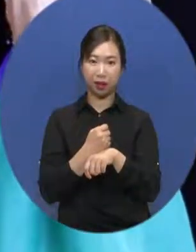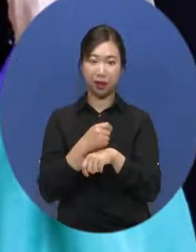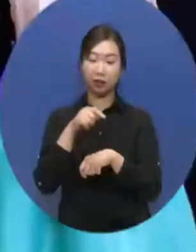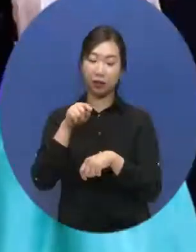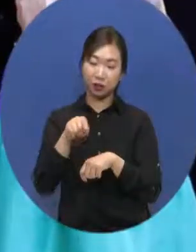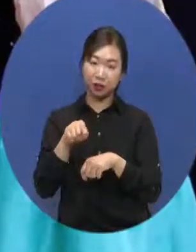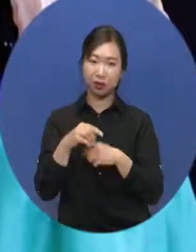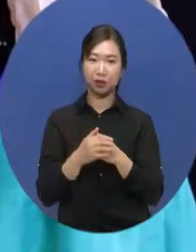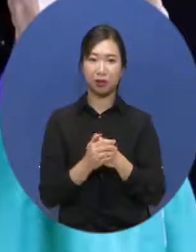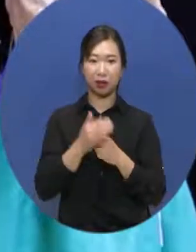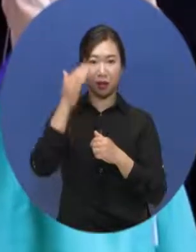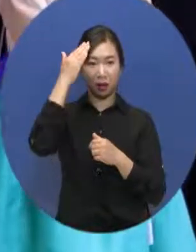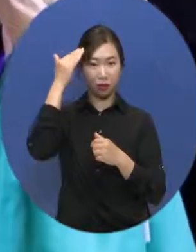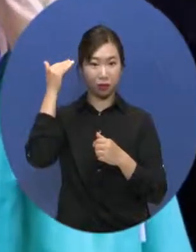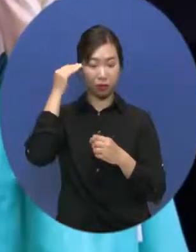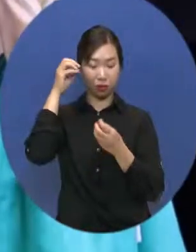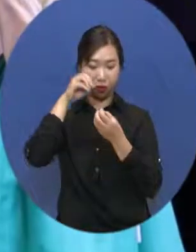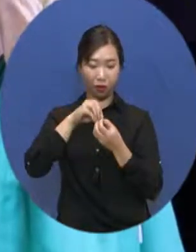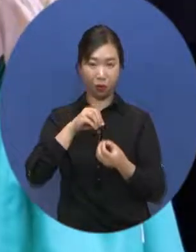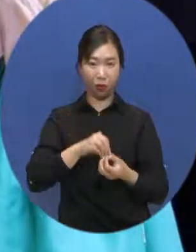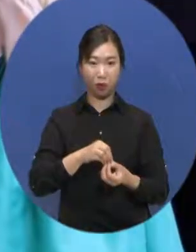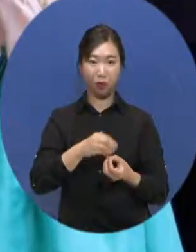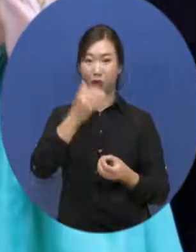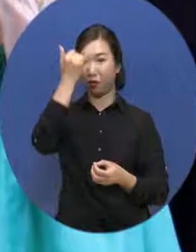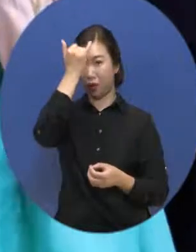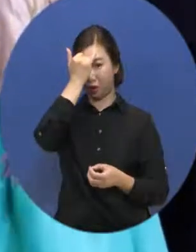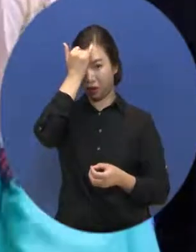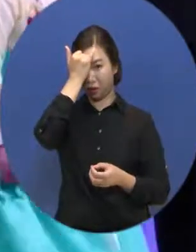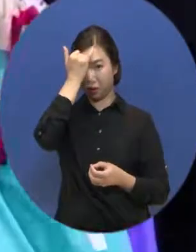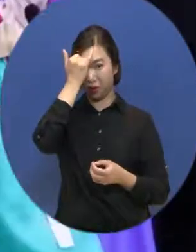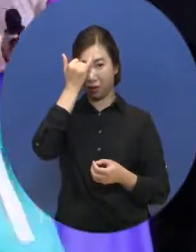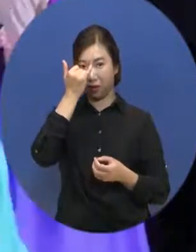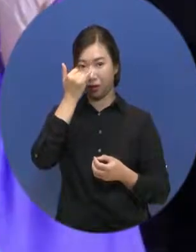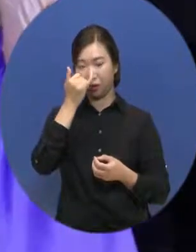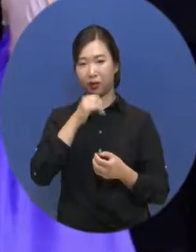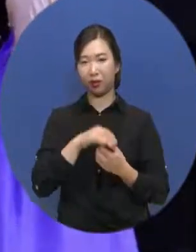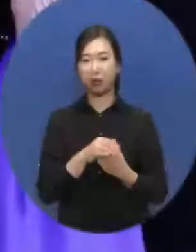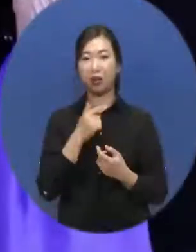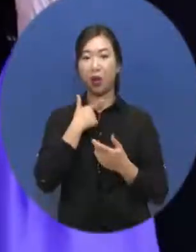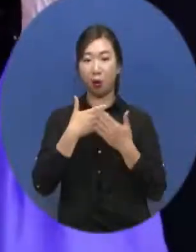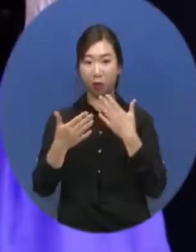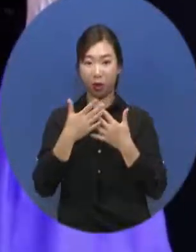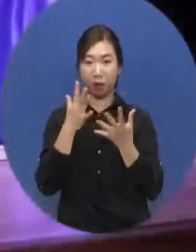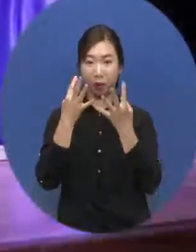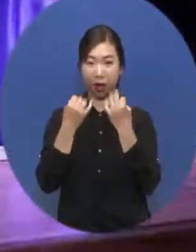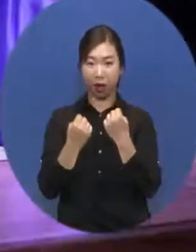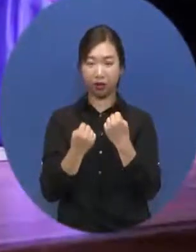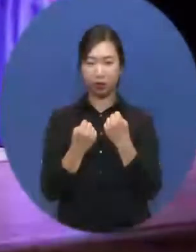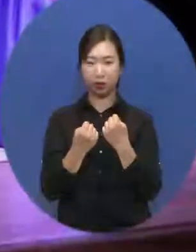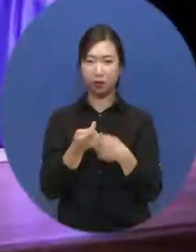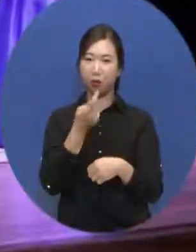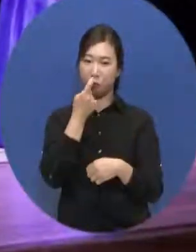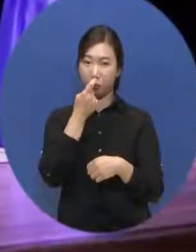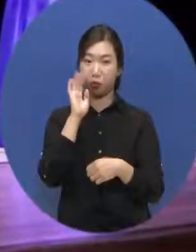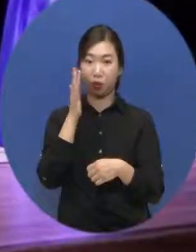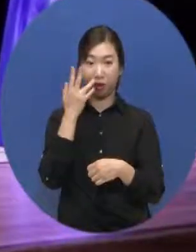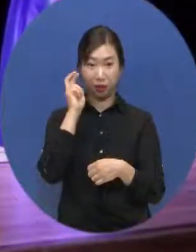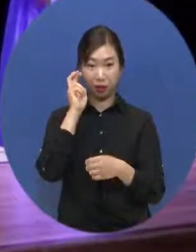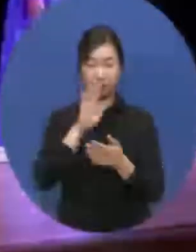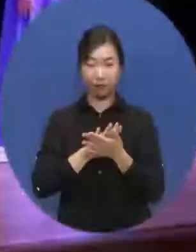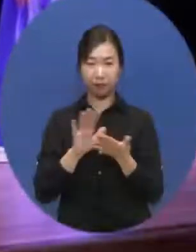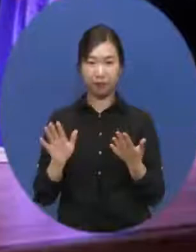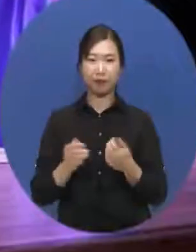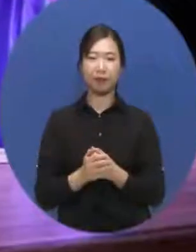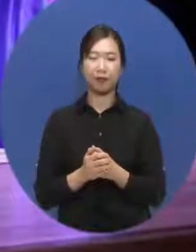그러면은 이게 이제 한국 전통 예절을 전파하는 데도 많은 도움이 될 것 같아요. 네, 우리 선조들이 즐겼던